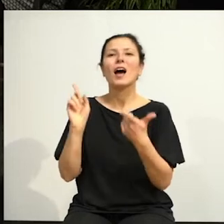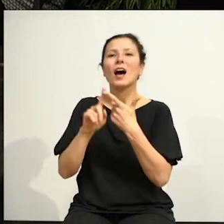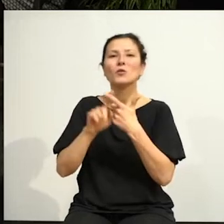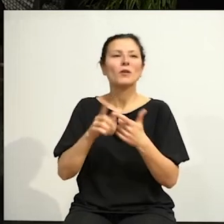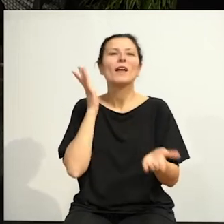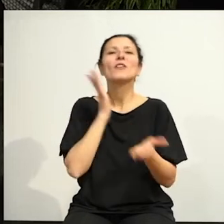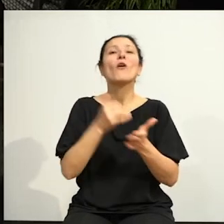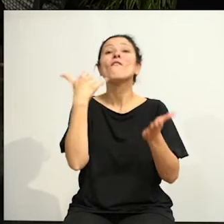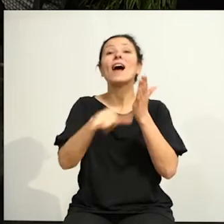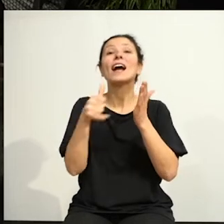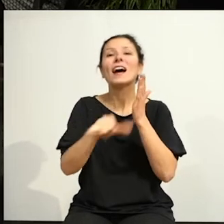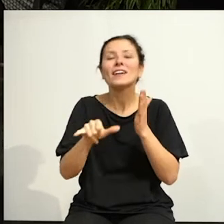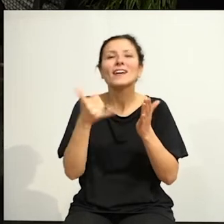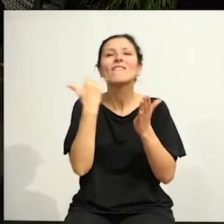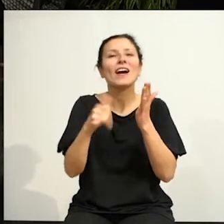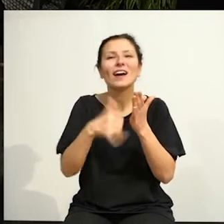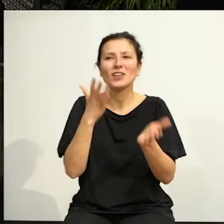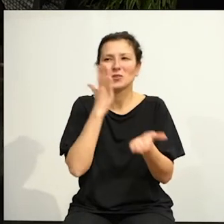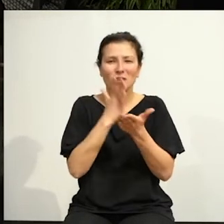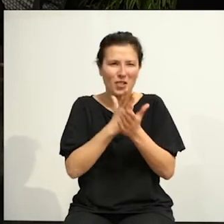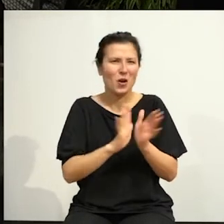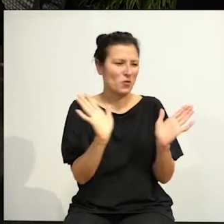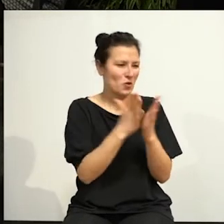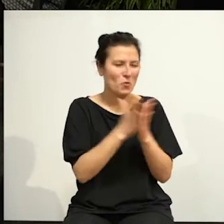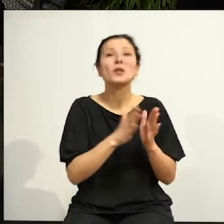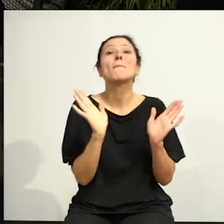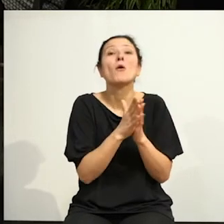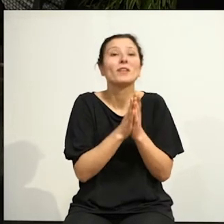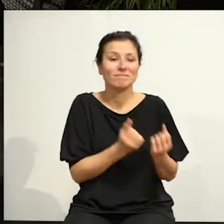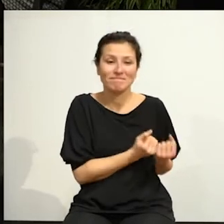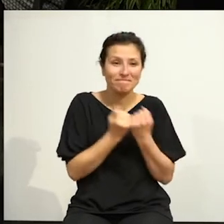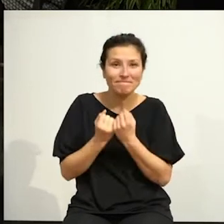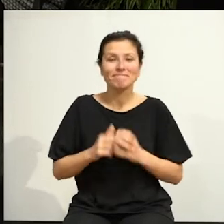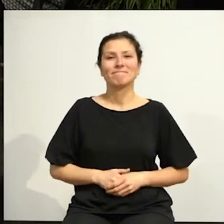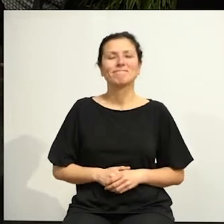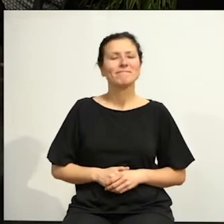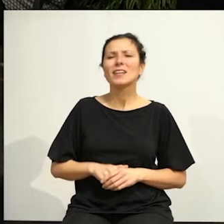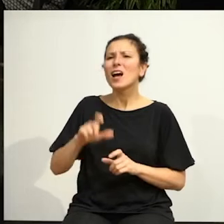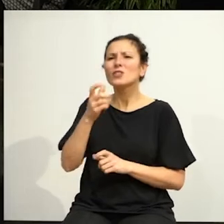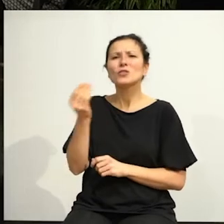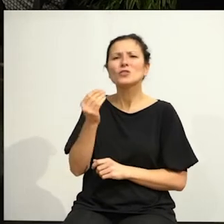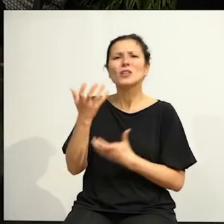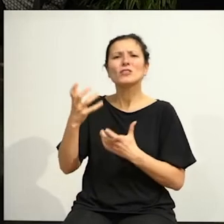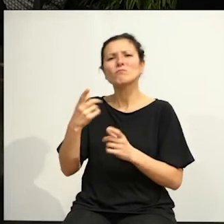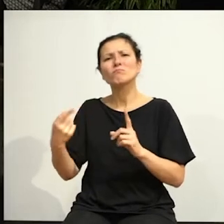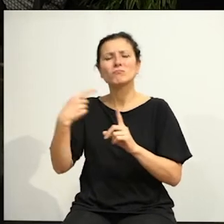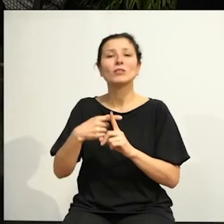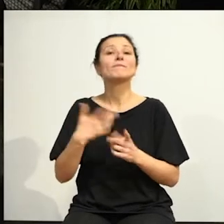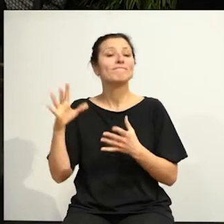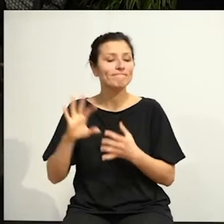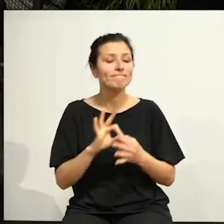na wagary. Albo czytamy podręczniki poza szkołą. To też jest jakiś pomysł. Ulu, czy chciałaś coś dodać? Przed lekcją. A propos książek. No